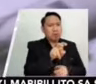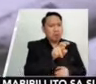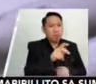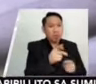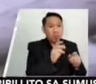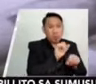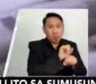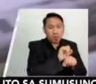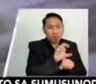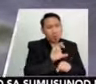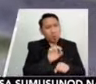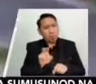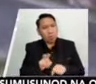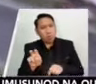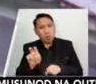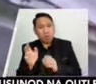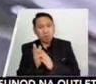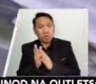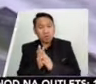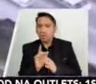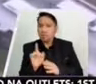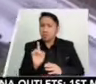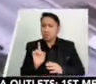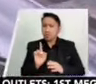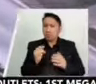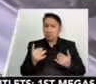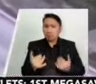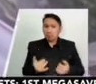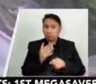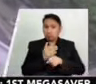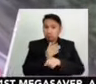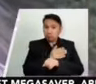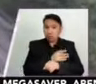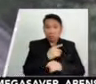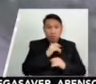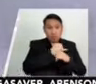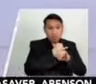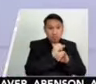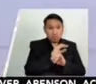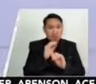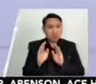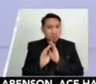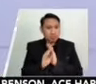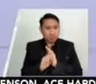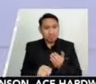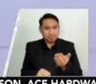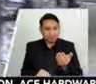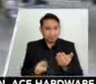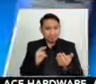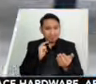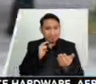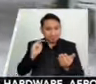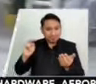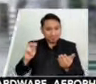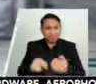mga pagbabago sa mga pampasaherong bus at jeep? Alamin sa unang balita ni Joseph Moro.